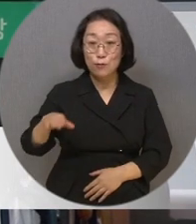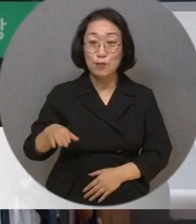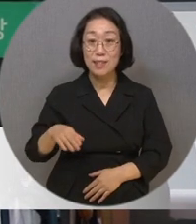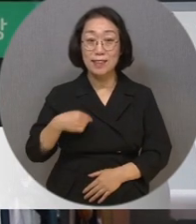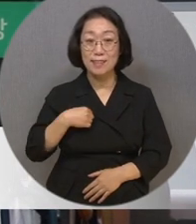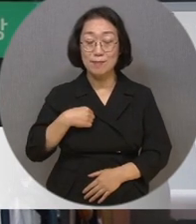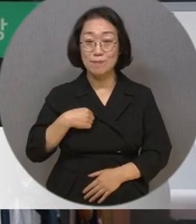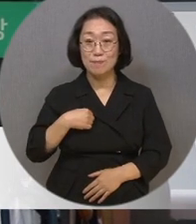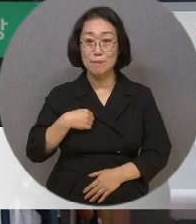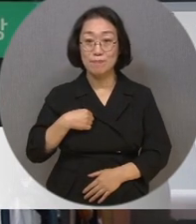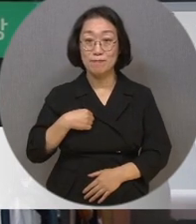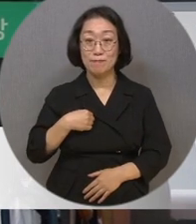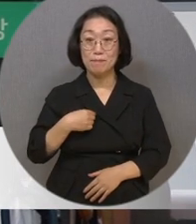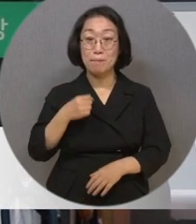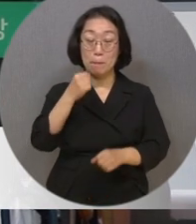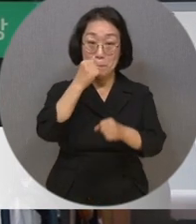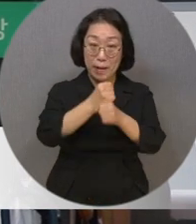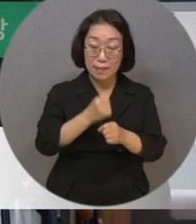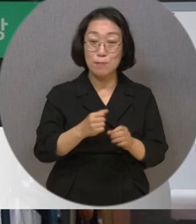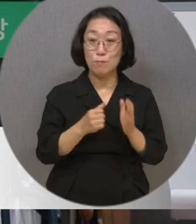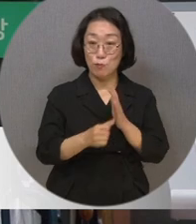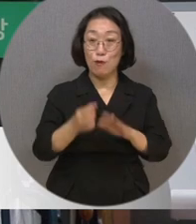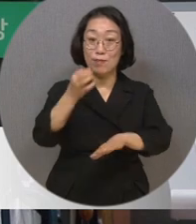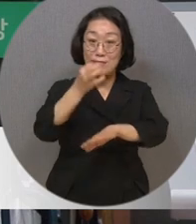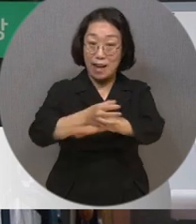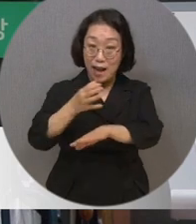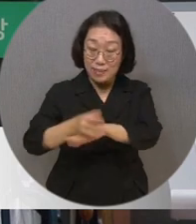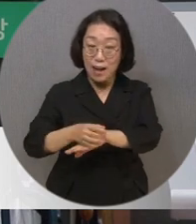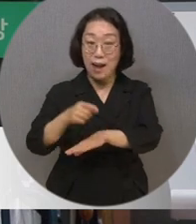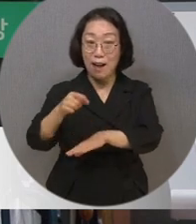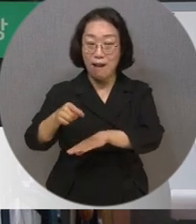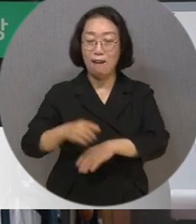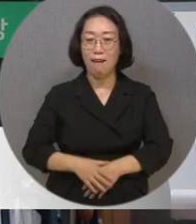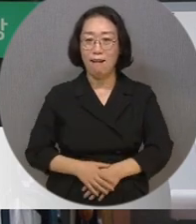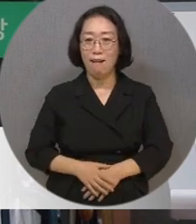시설을 물품을 구매해 주시는 고객분들이